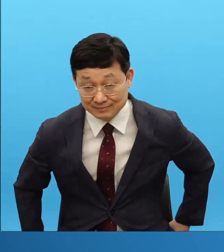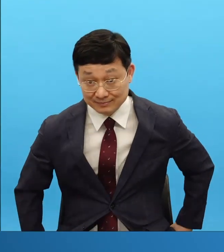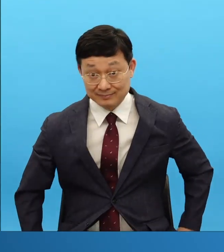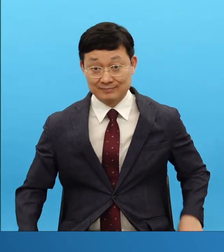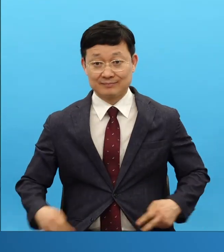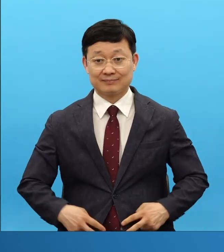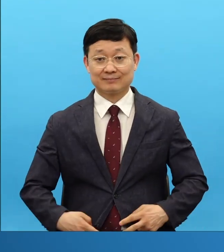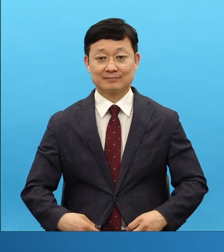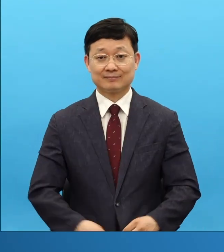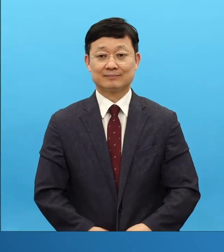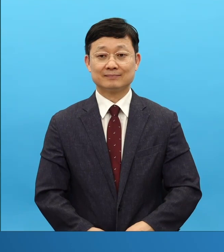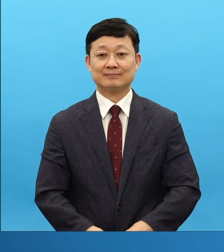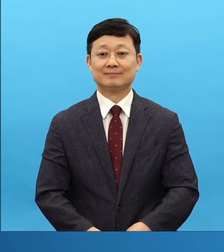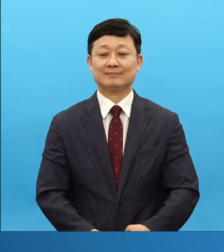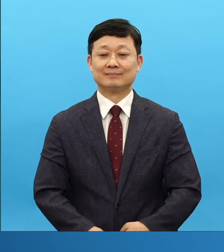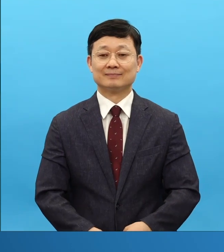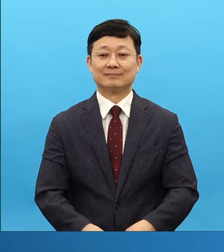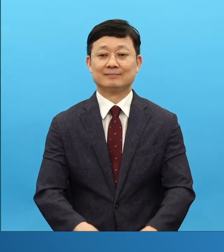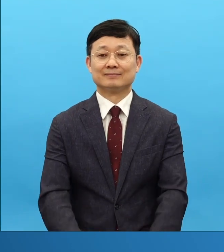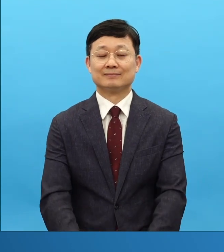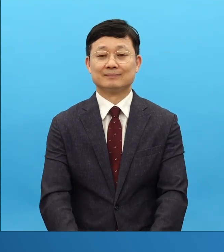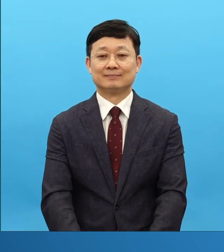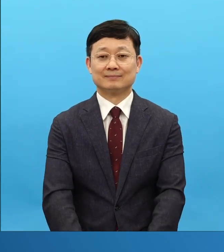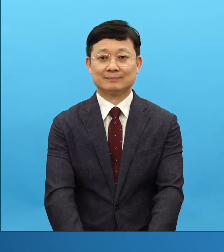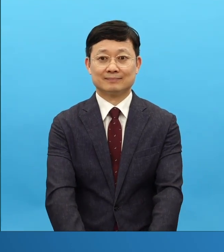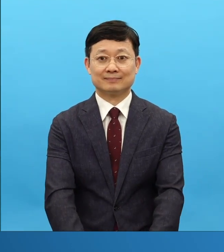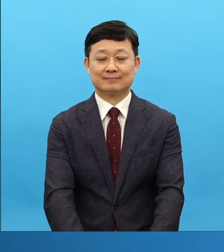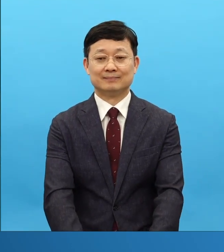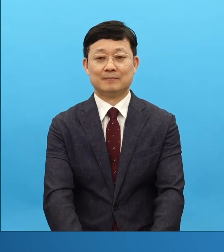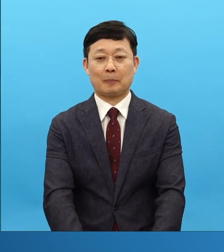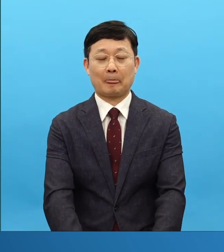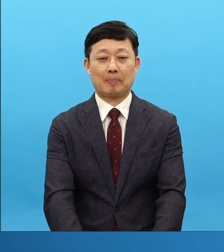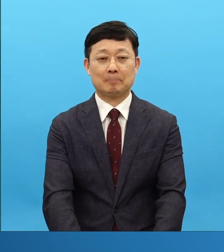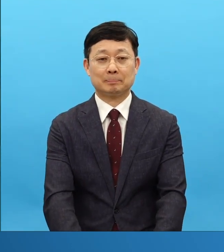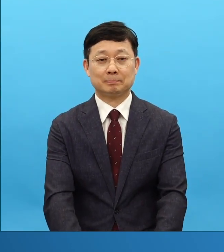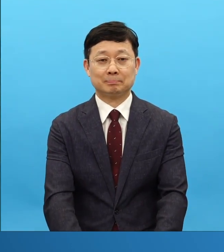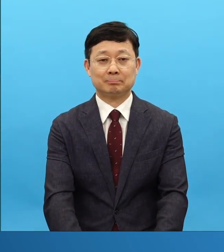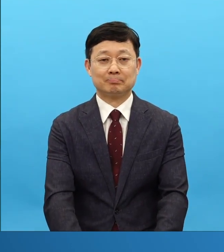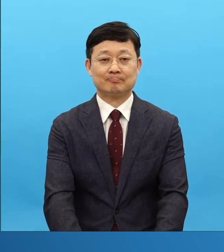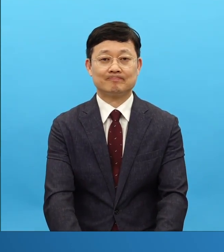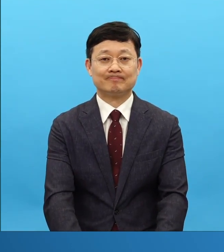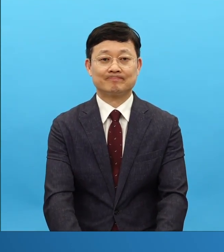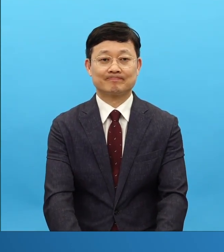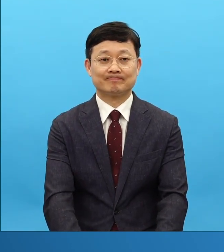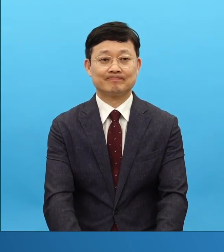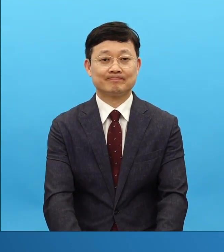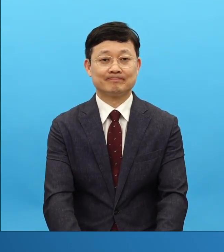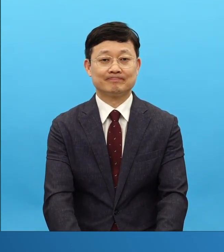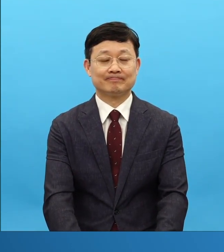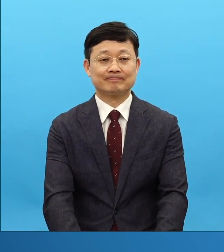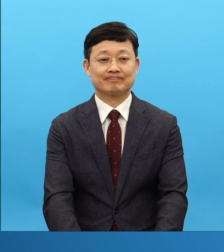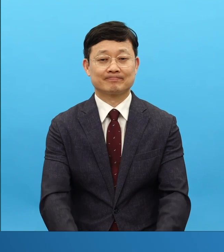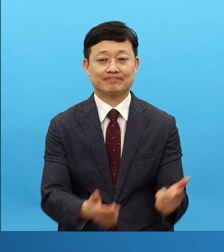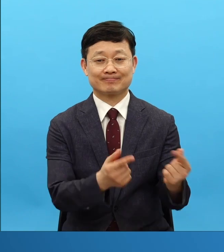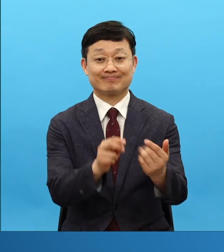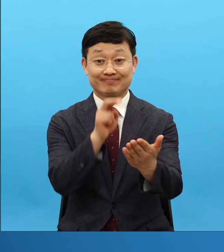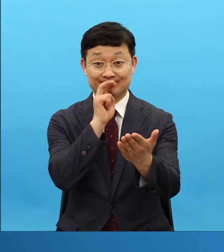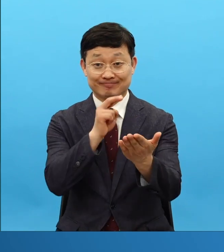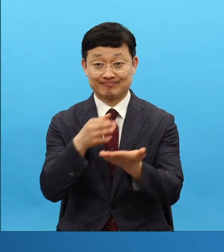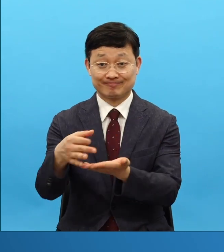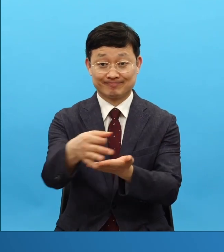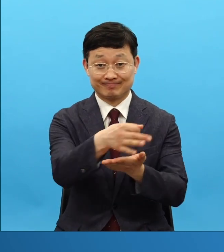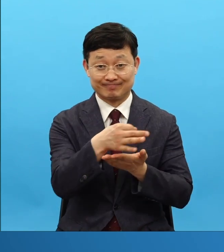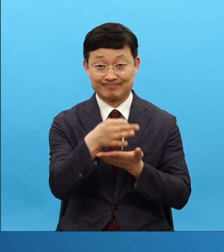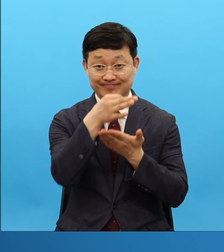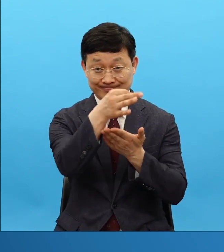찬송가 304장 그 크신 하나님의 사랑 찬양하시면서 핵심 헌금 하나님께 드리겠습니다.